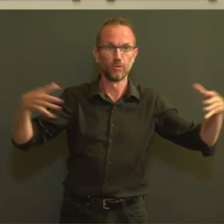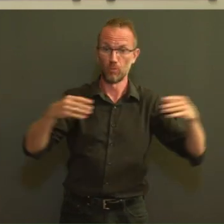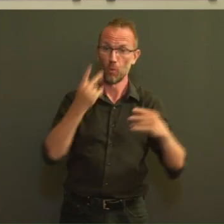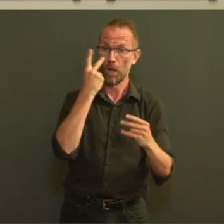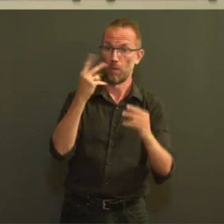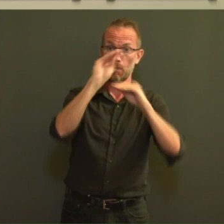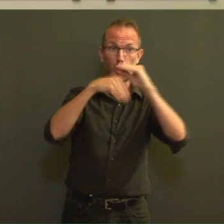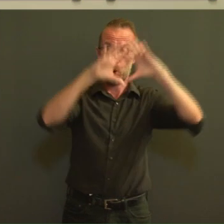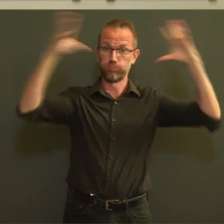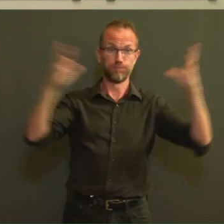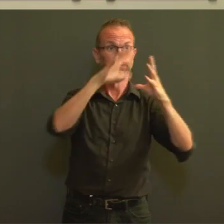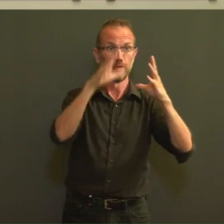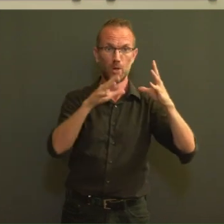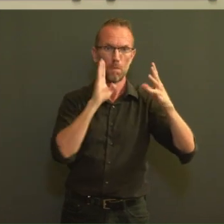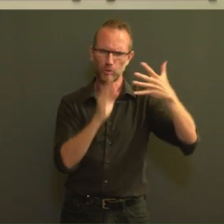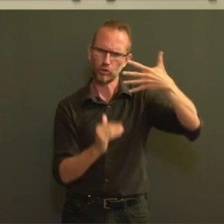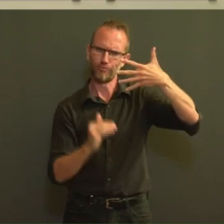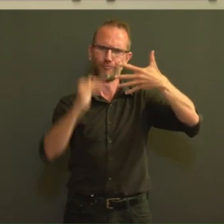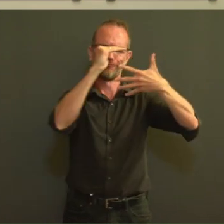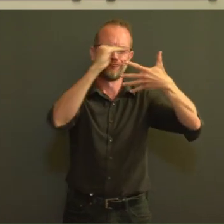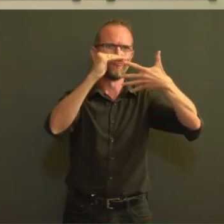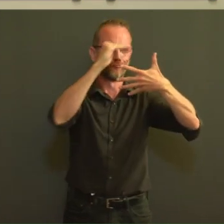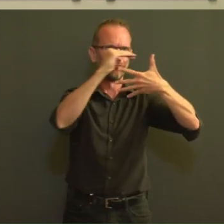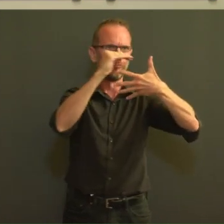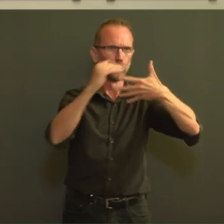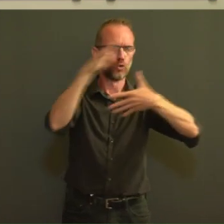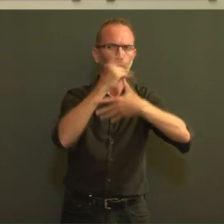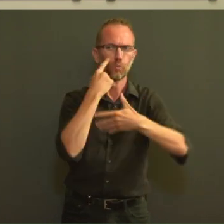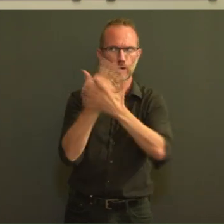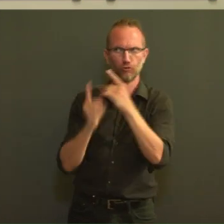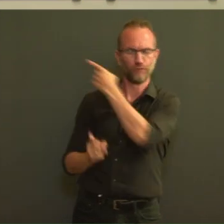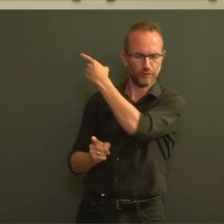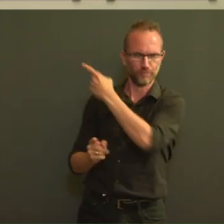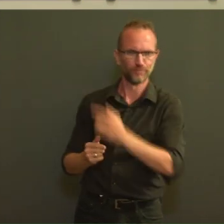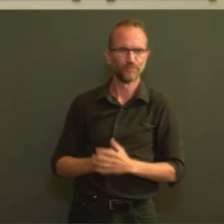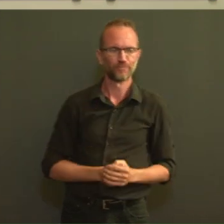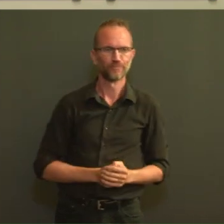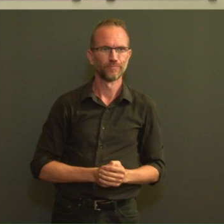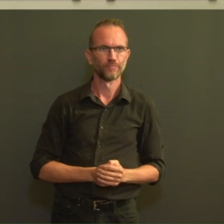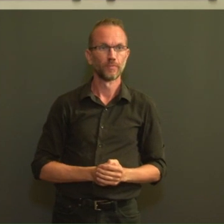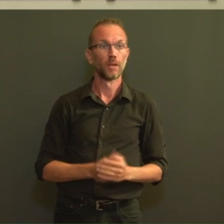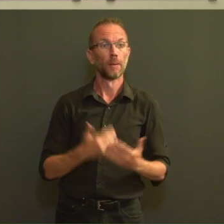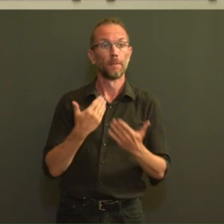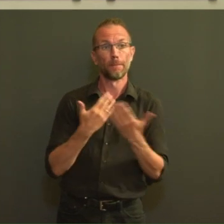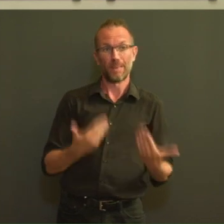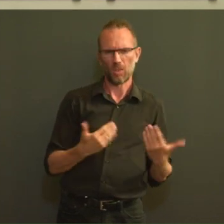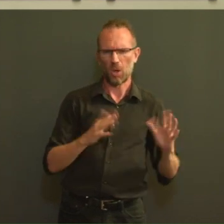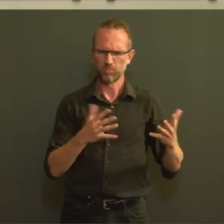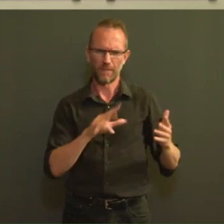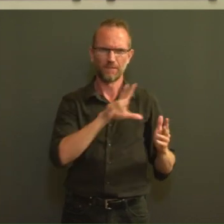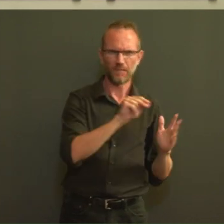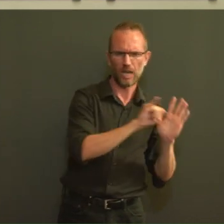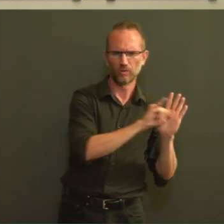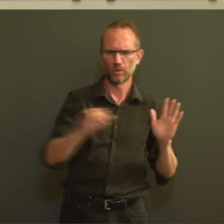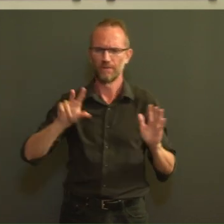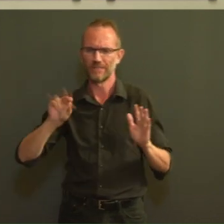ce graphique. Nous effectuons actuellement entre 20 et 25 000 tests par jour, mais notre capacité est